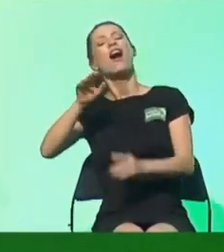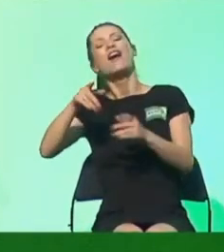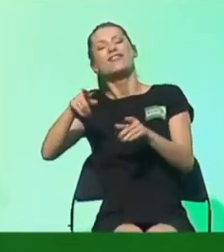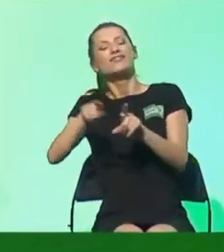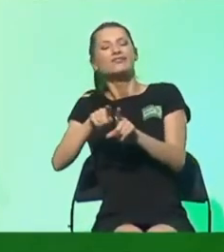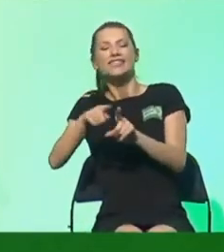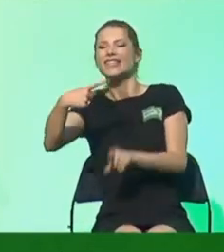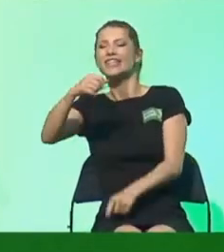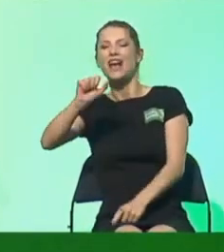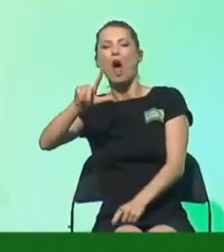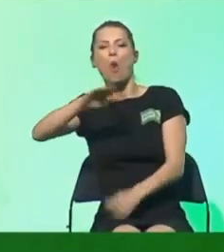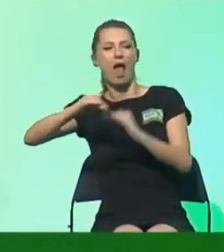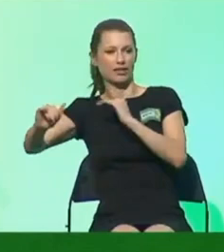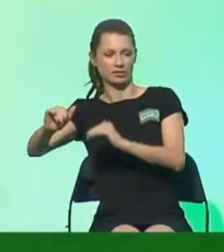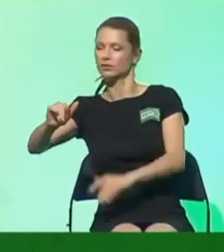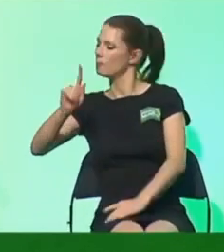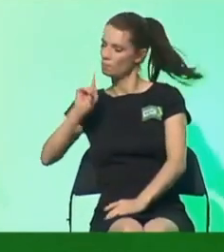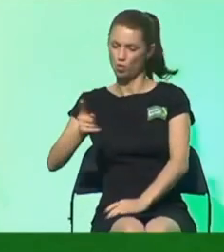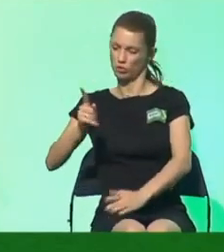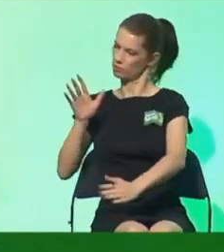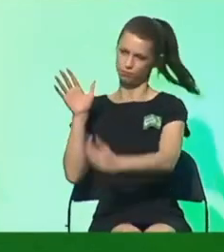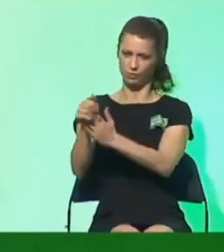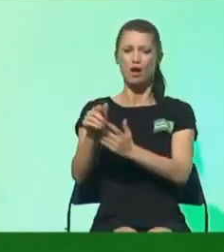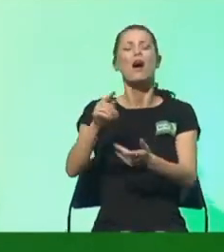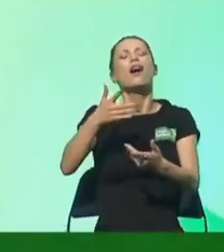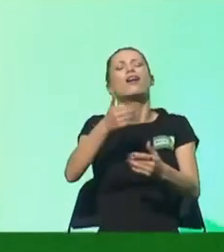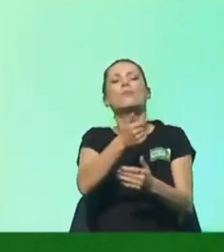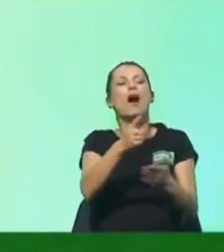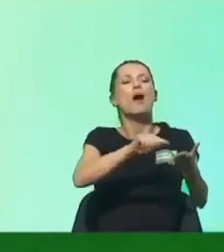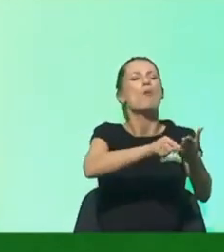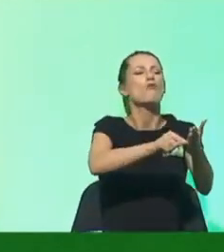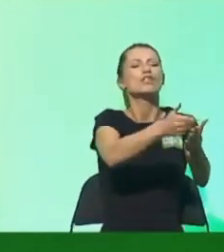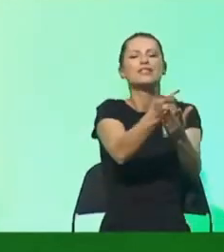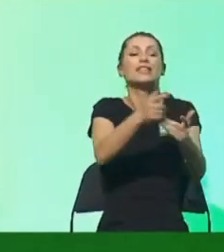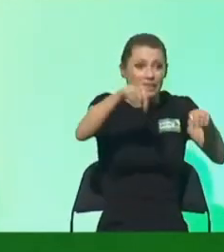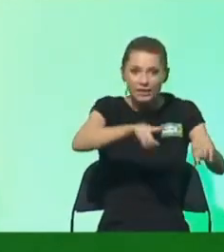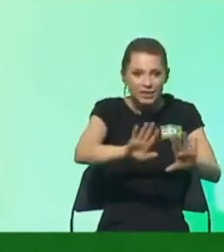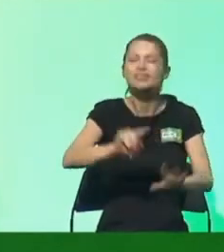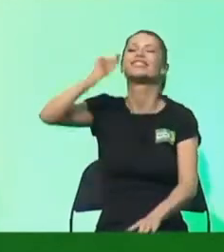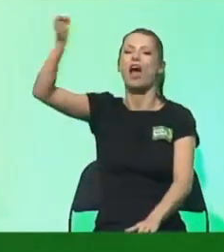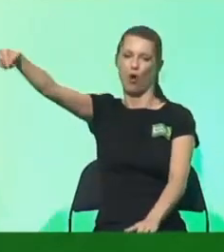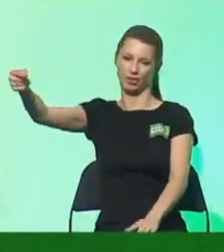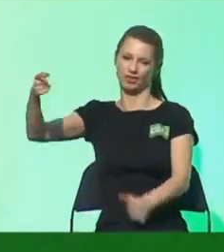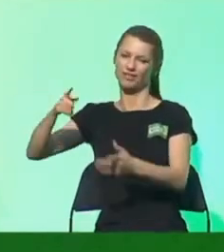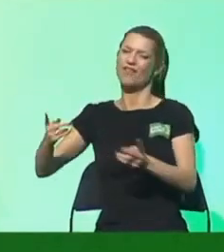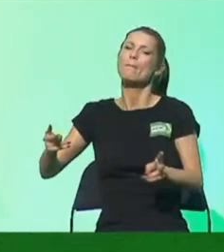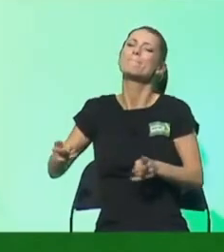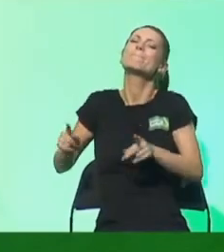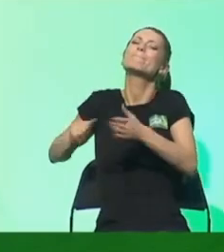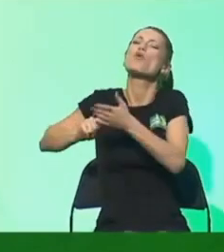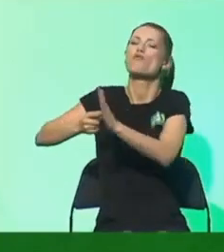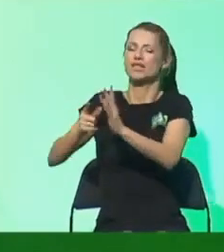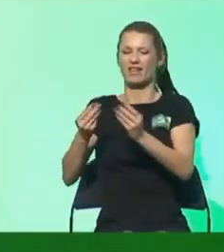begegnen, das Handwerk legen, hat das einige provoziert. Hier nicht, da draußen. Manche haben es auch vielleicht bewusst falsch verstanden.